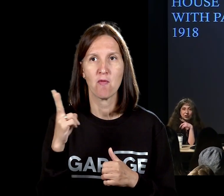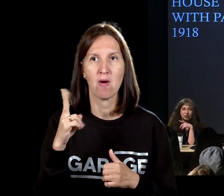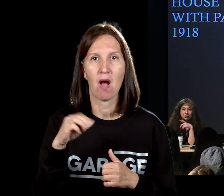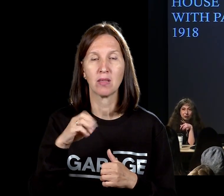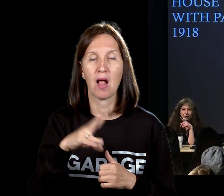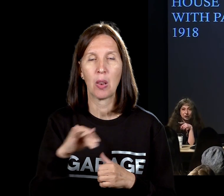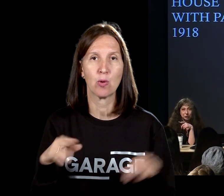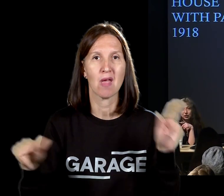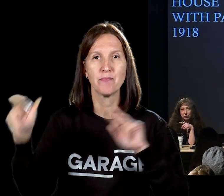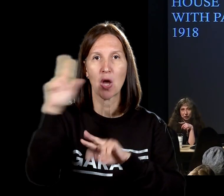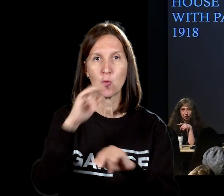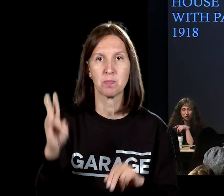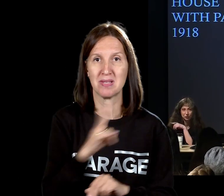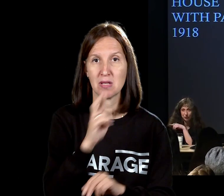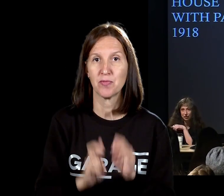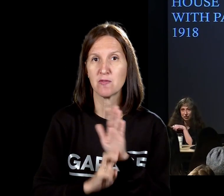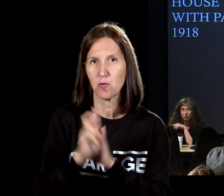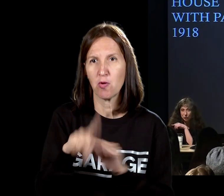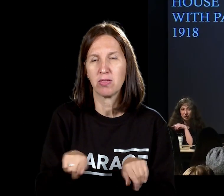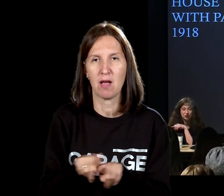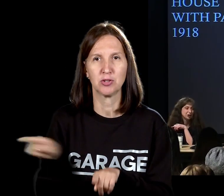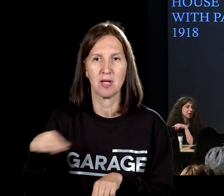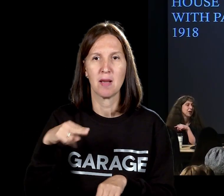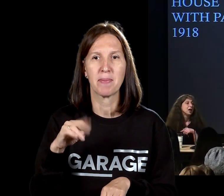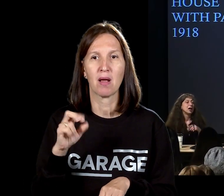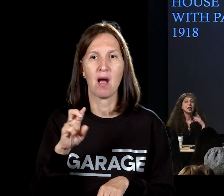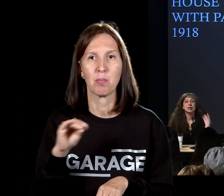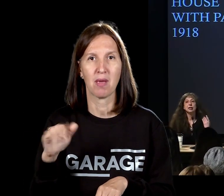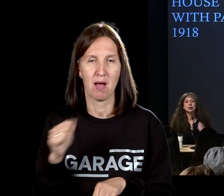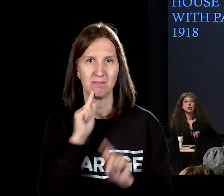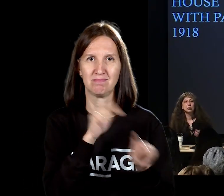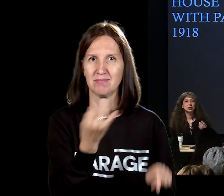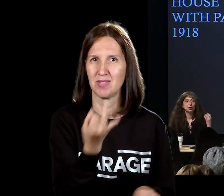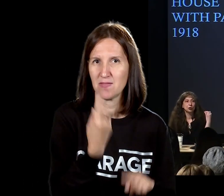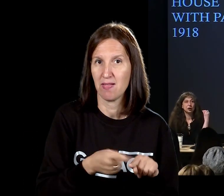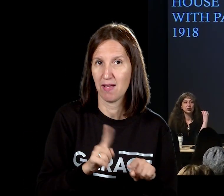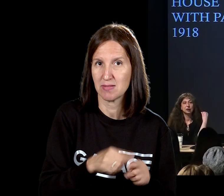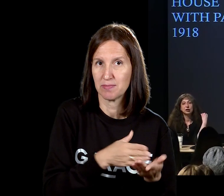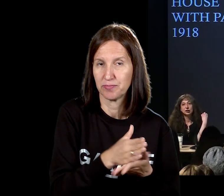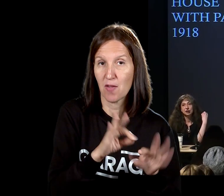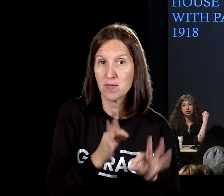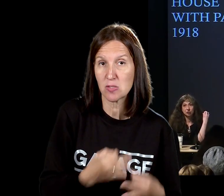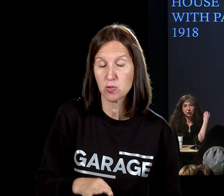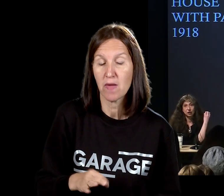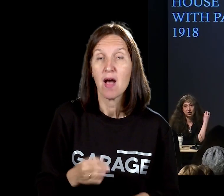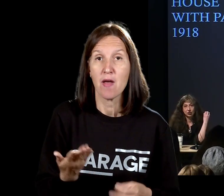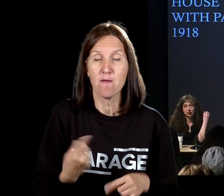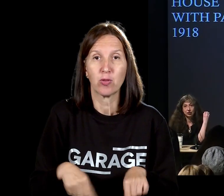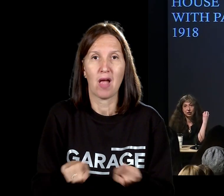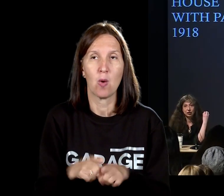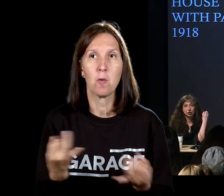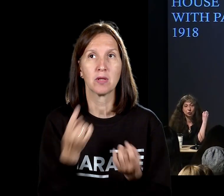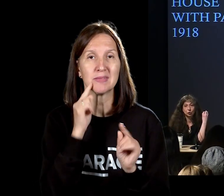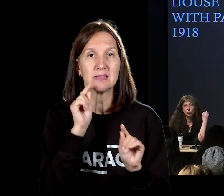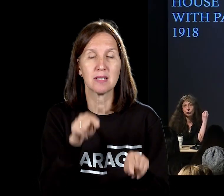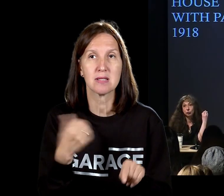которые так интересовали Франсиса Пикаби, о котором мы говорили на прошлой лекции. И как бы этот интерес к орнаментальности